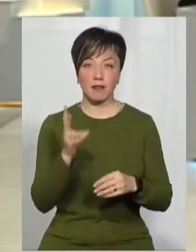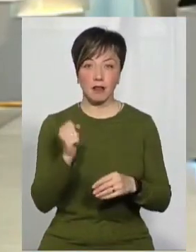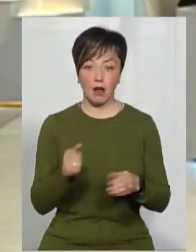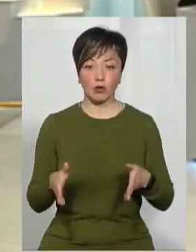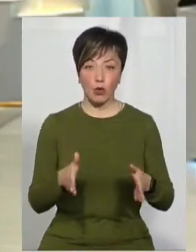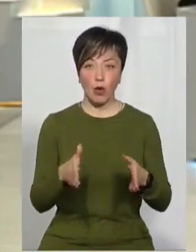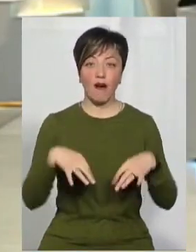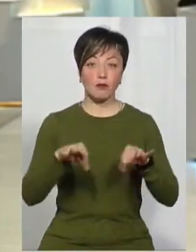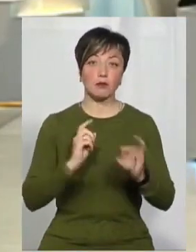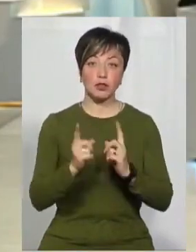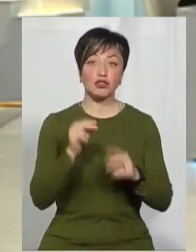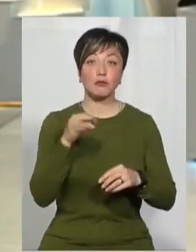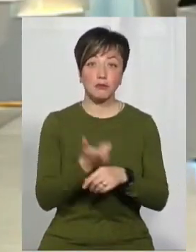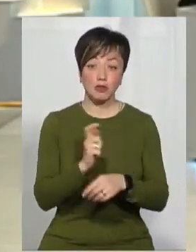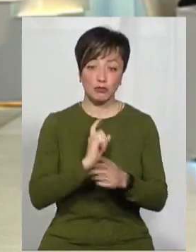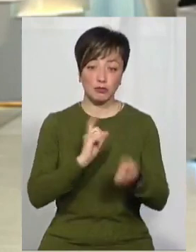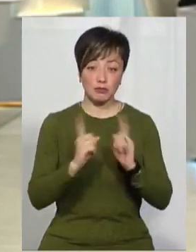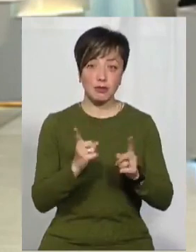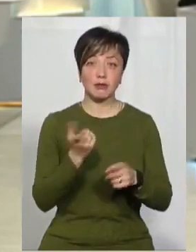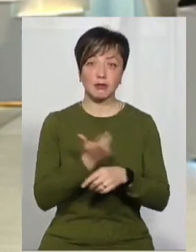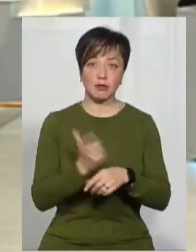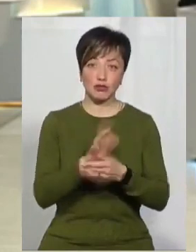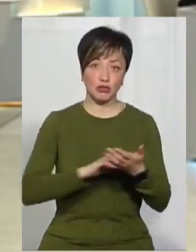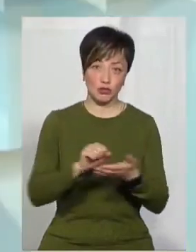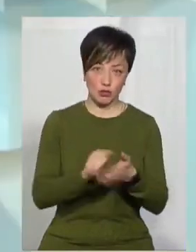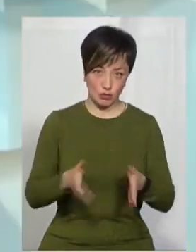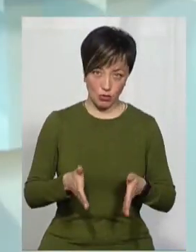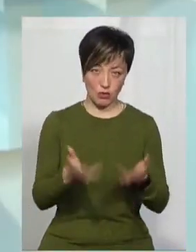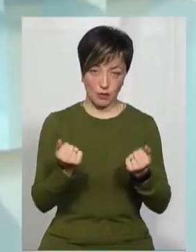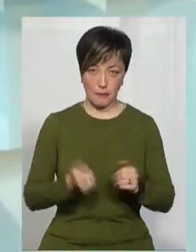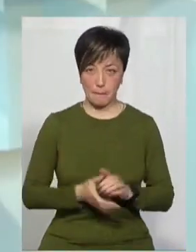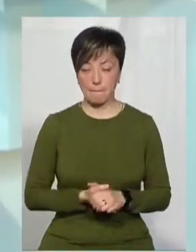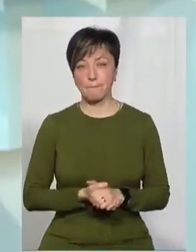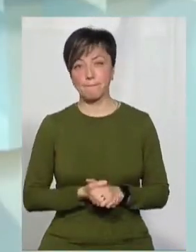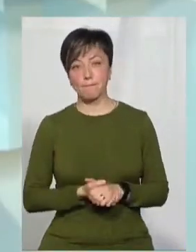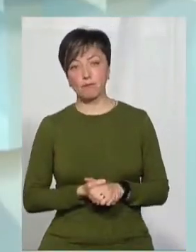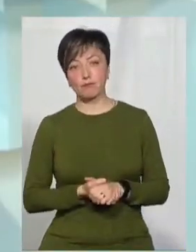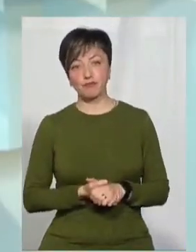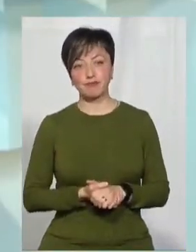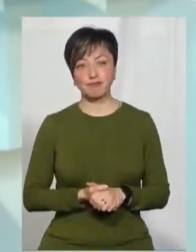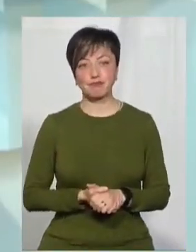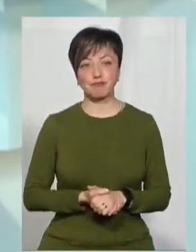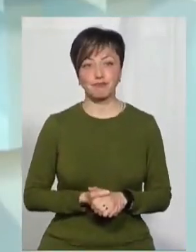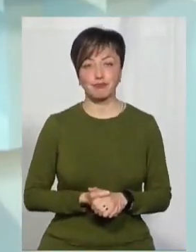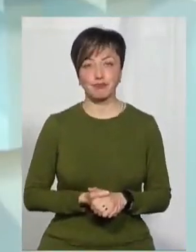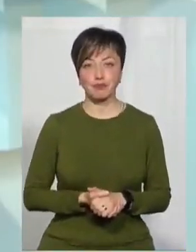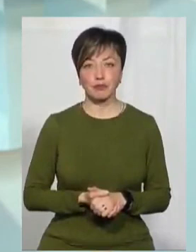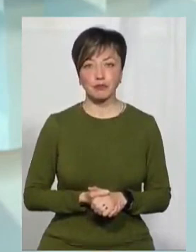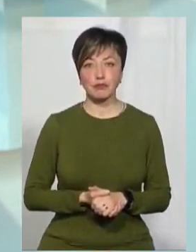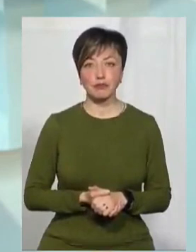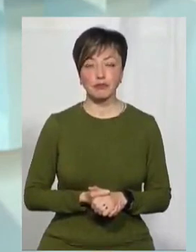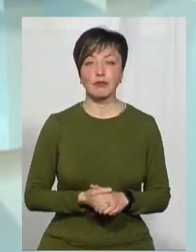якби здійснює до автомобілі, якби чим більша інтенсивність, тим більше є знос да асфальтно-бетонного покриття або іншого покриття, якого зроблена автомобільна